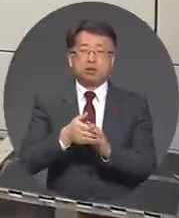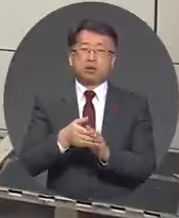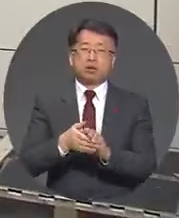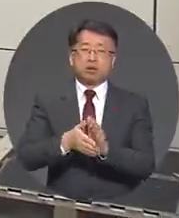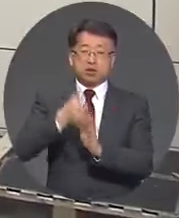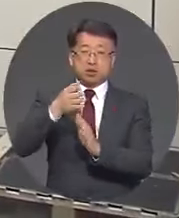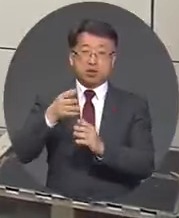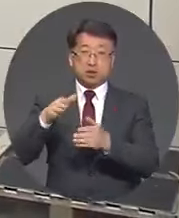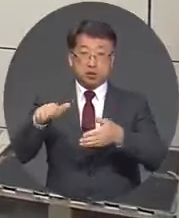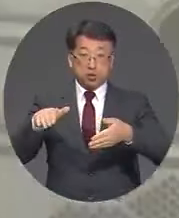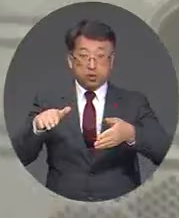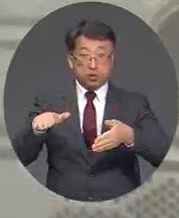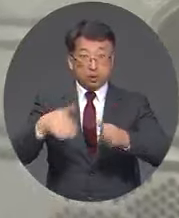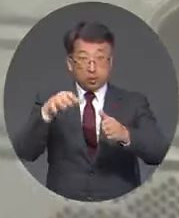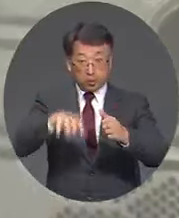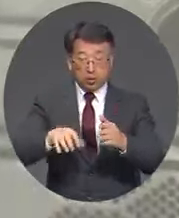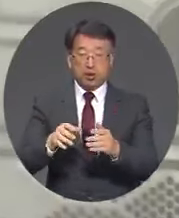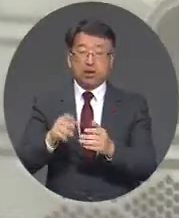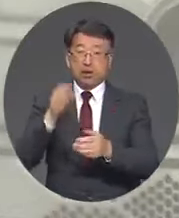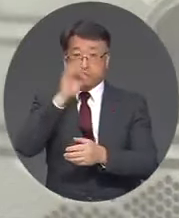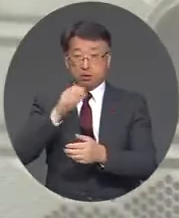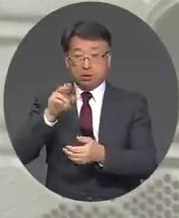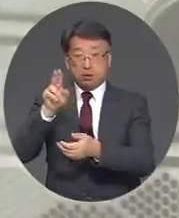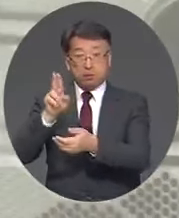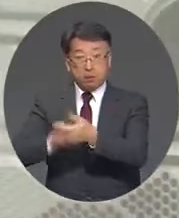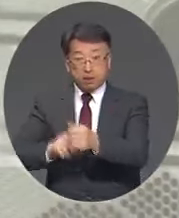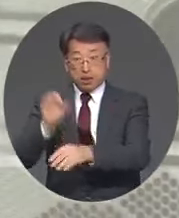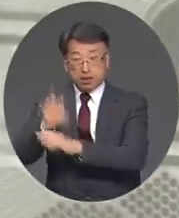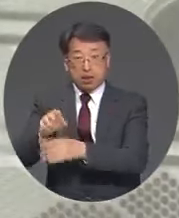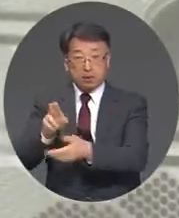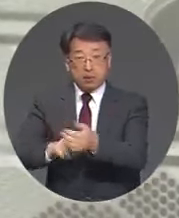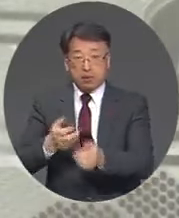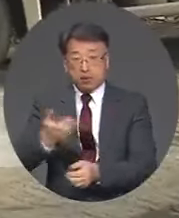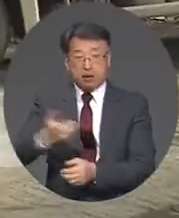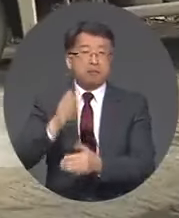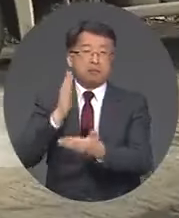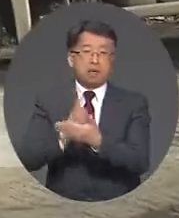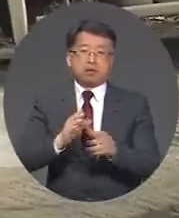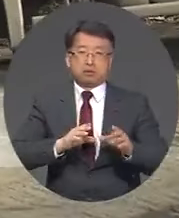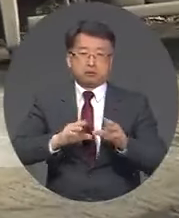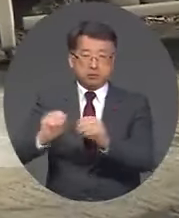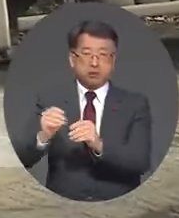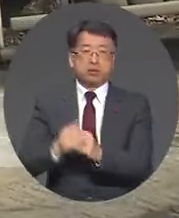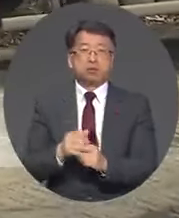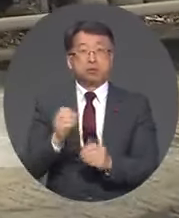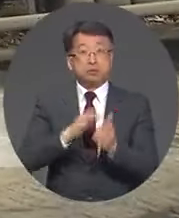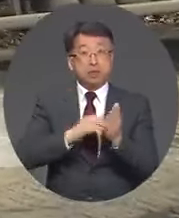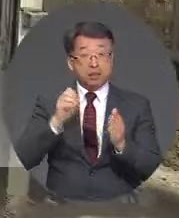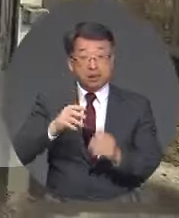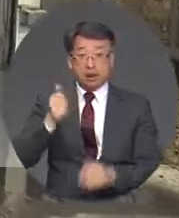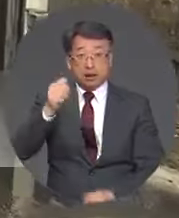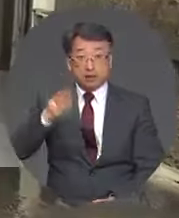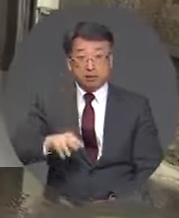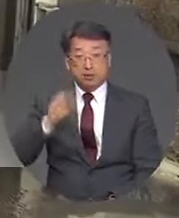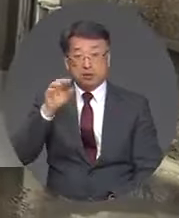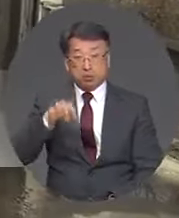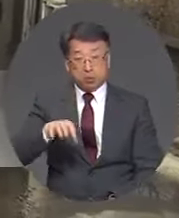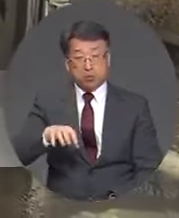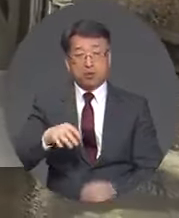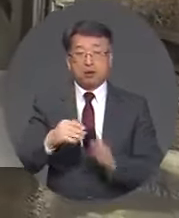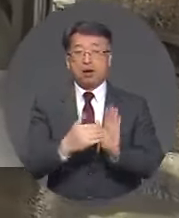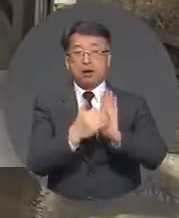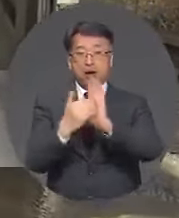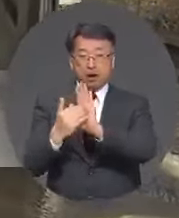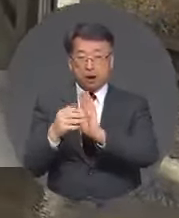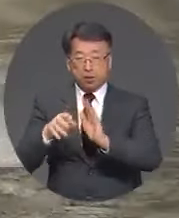돼지 반입 반출 금지 지역으로 정하고 양돈 농가가 밀집해 있는 밀양과 고성 합천 세 곳에는 차량 통제 초소를 운영하고